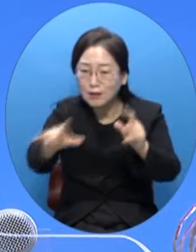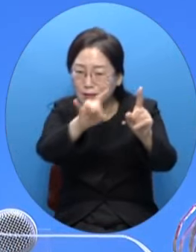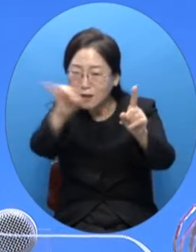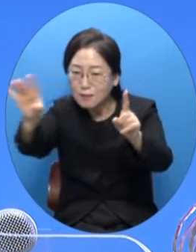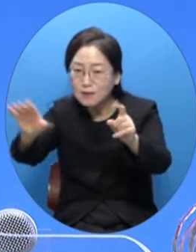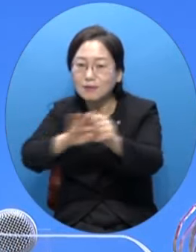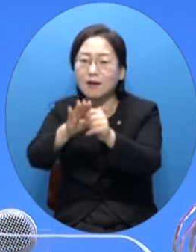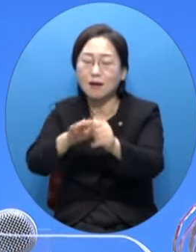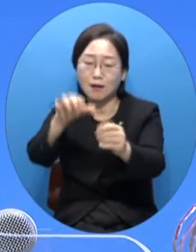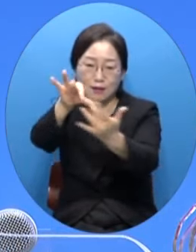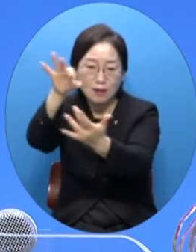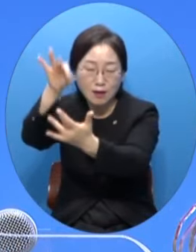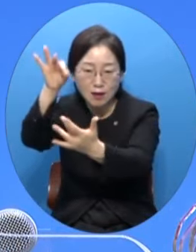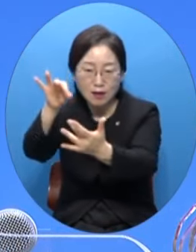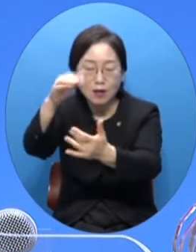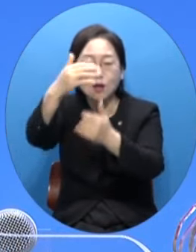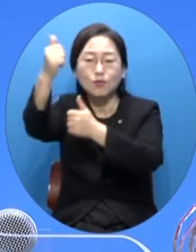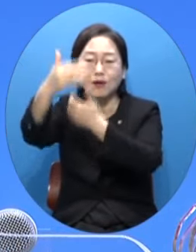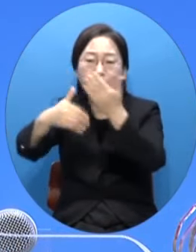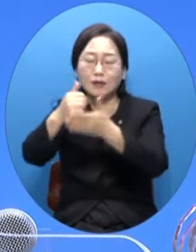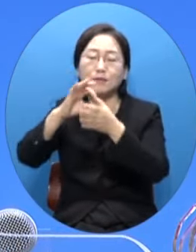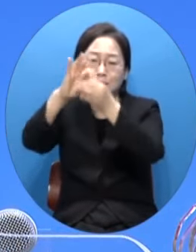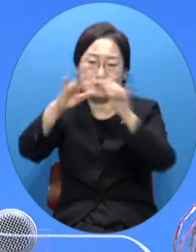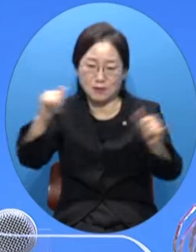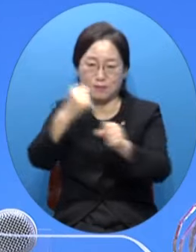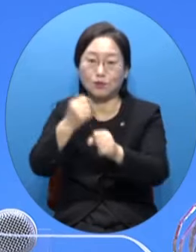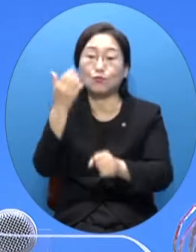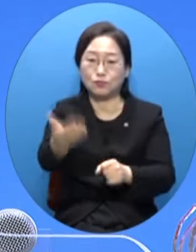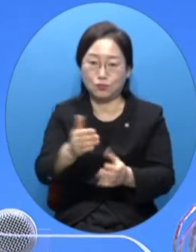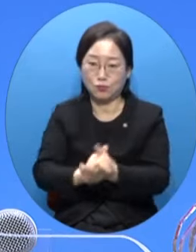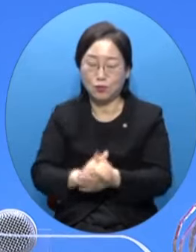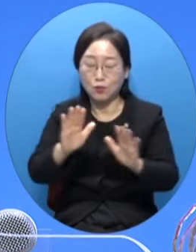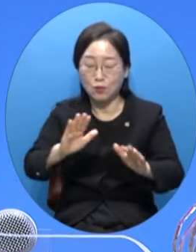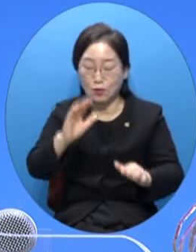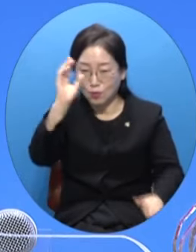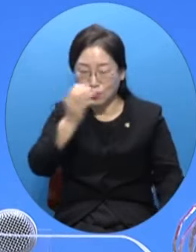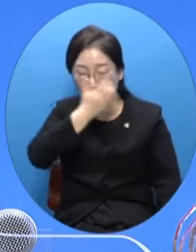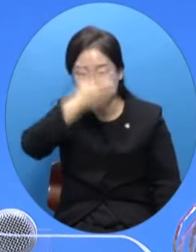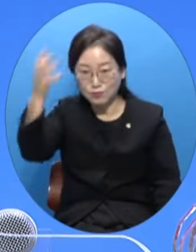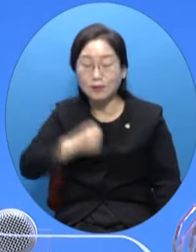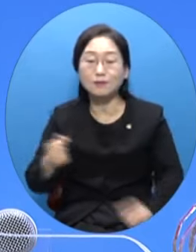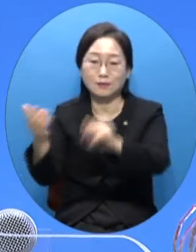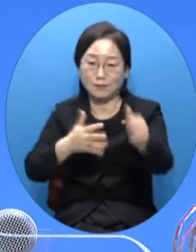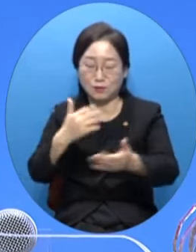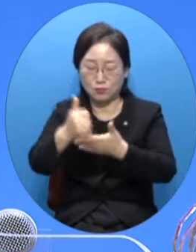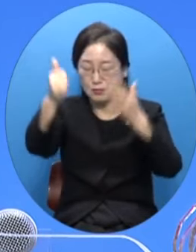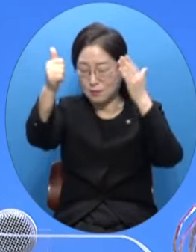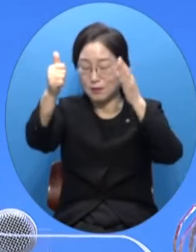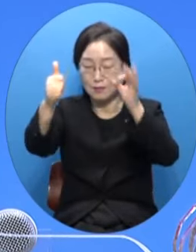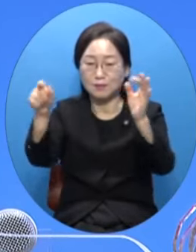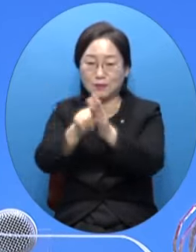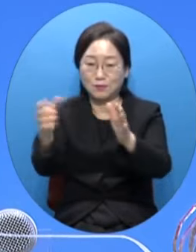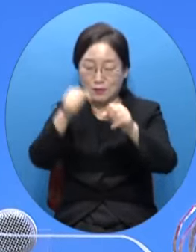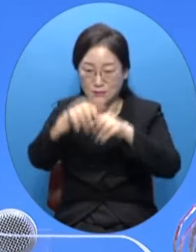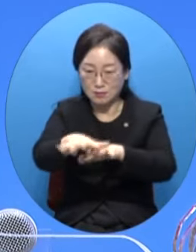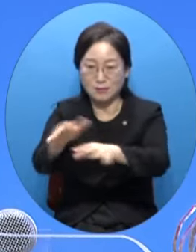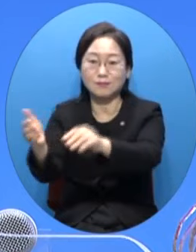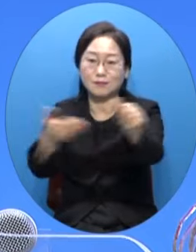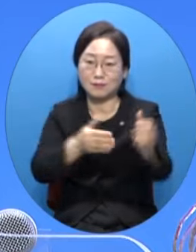택하시고 부르셔서 위대한 하나님의 사람으로 만들어 주시는 것입니다. 오늘 주님에서 거룩한 꿈을 가지시기 바랍니다. 주님을 바라보고 믿음으로 전쟁에 나가시길